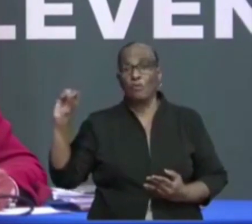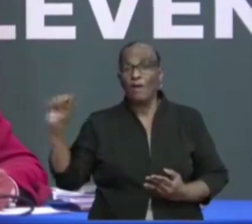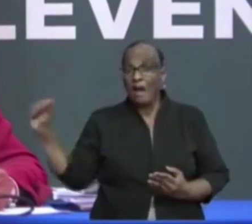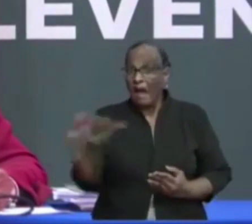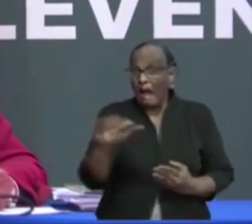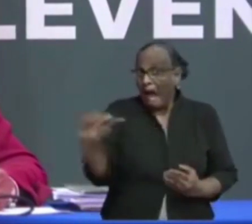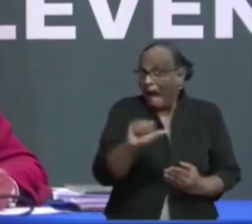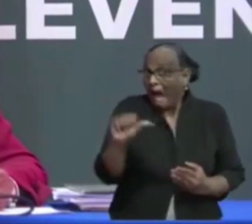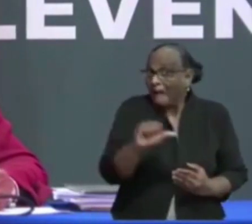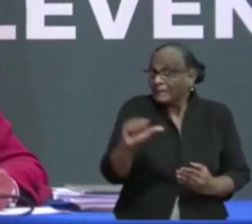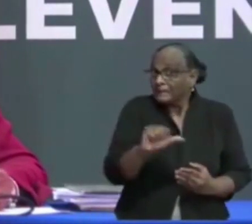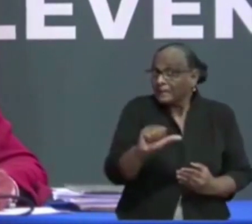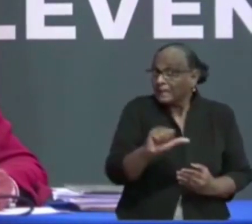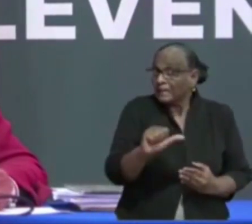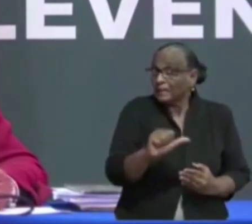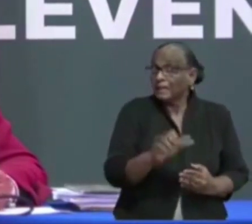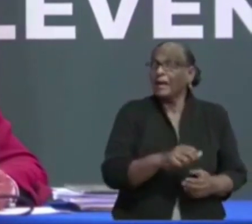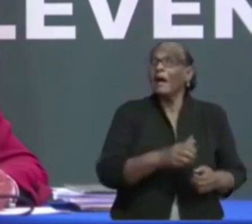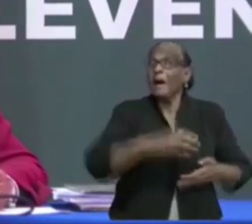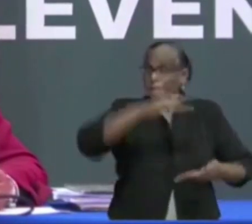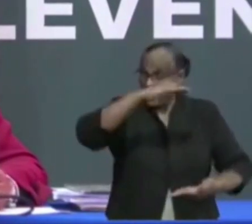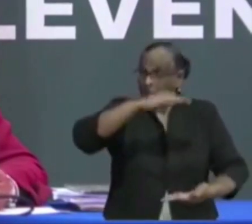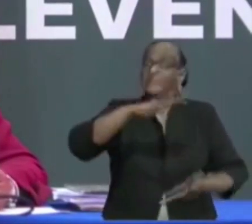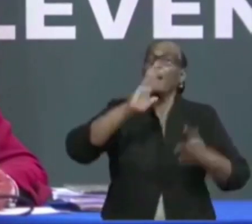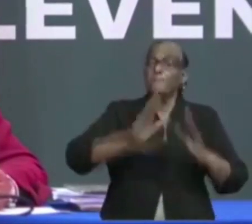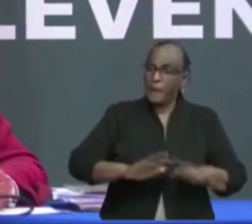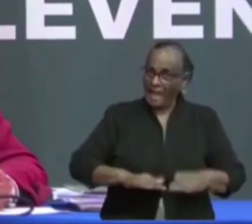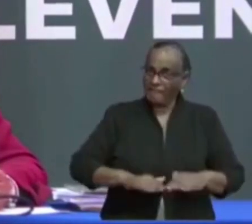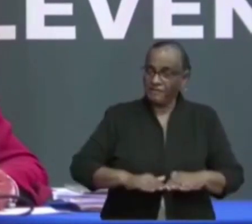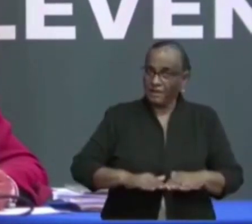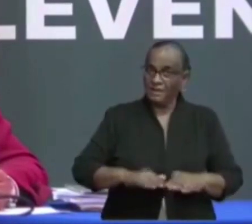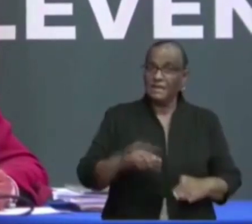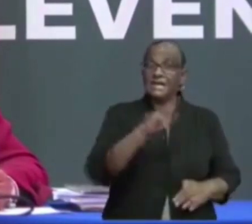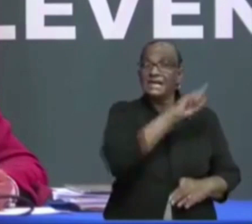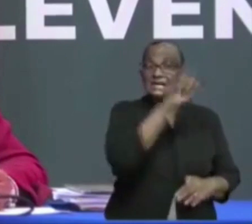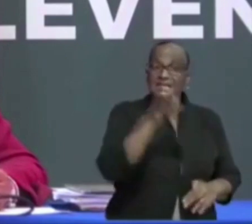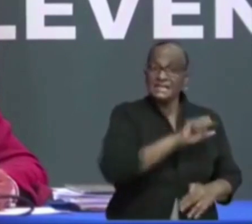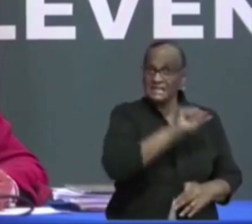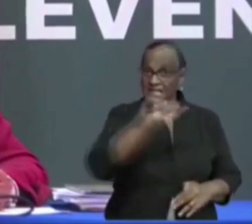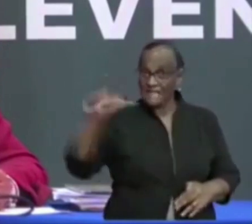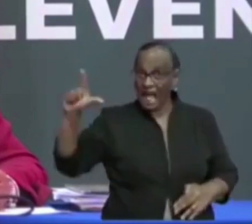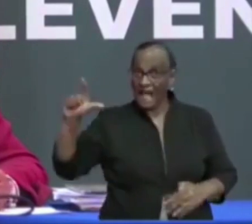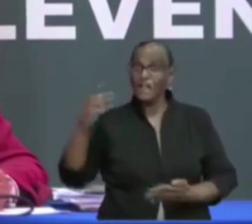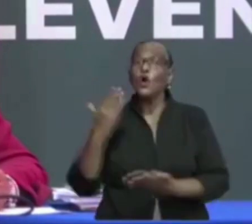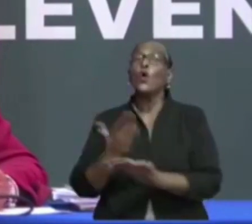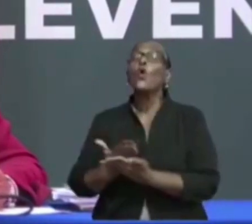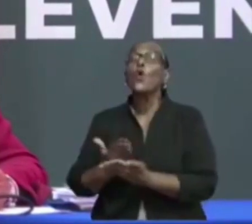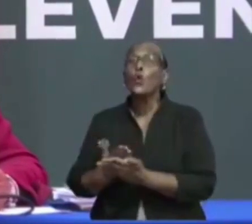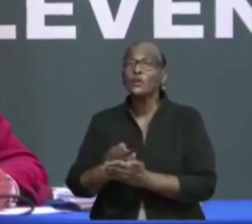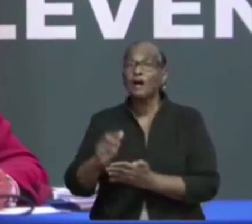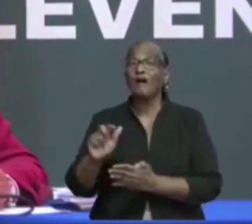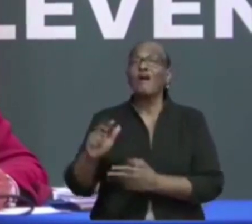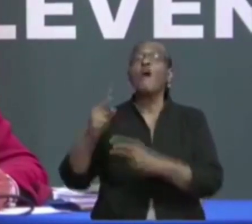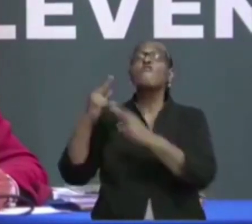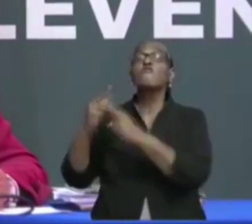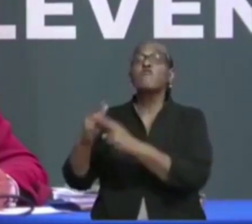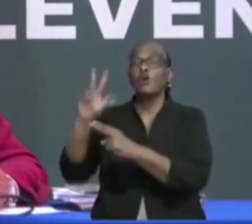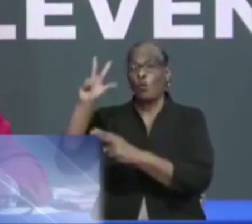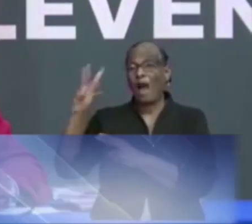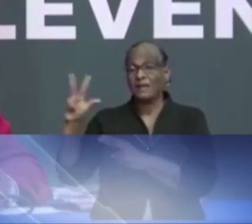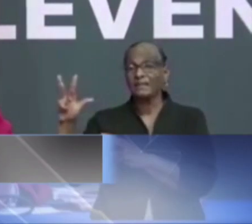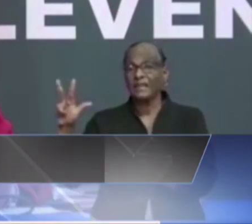kracht. En dat gaat om de zaal te De Goede Verwachting,